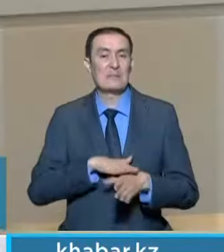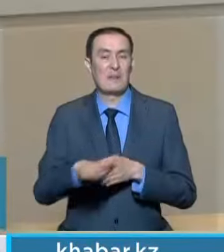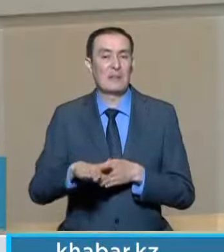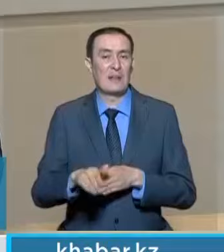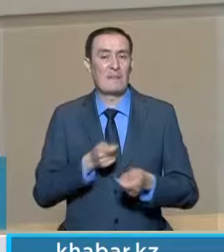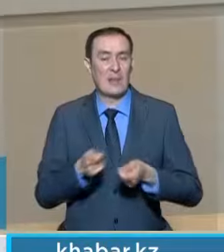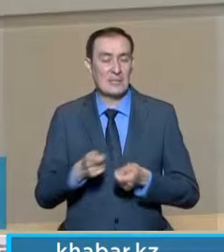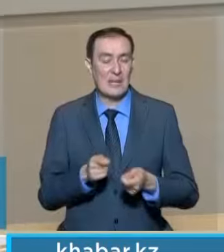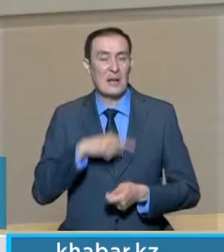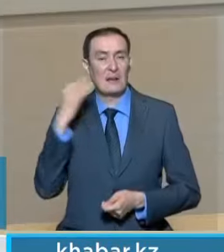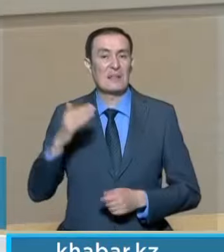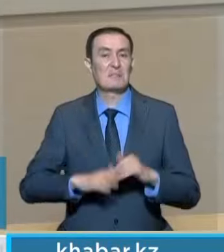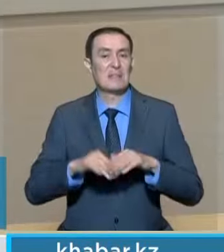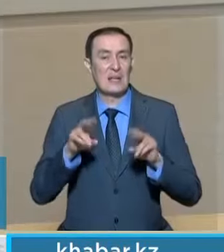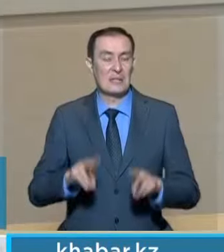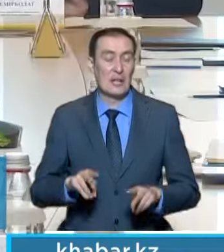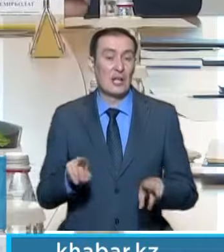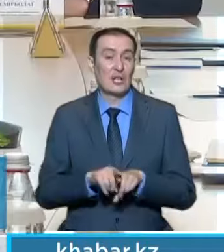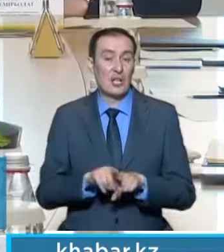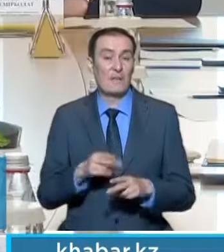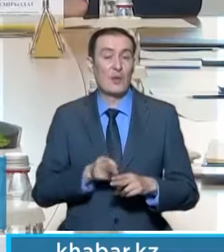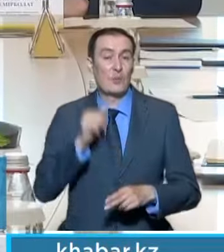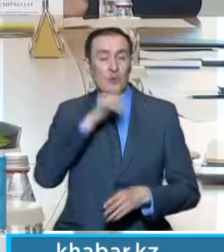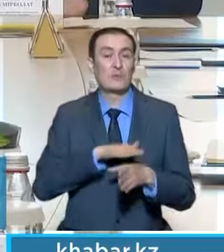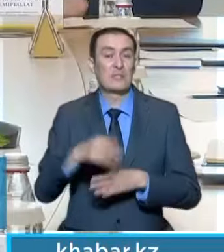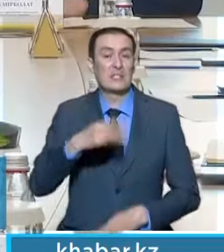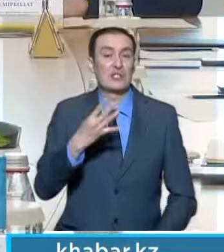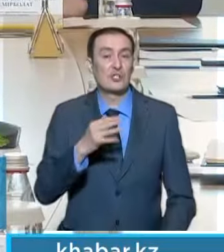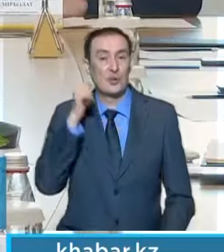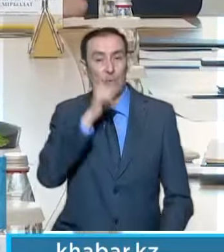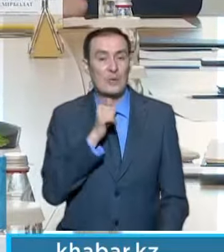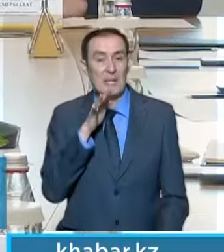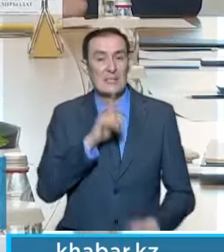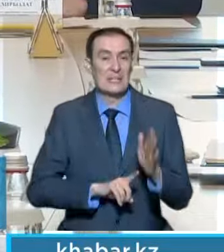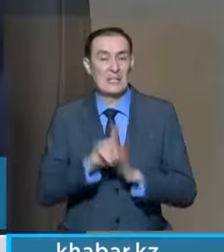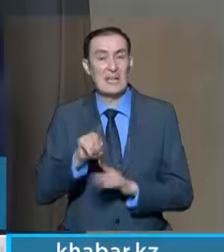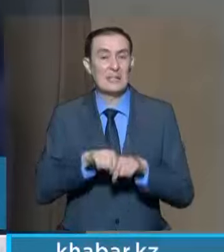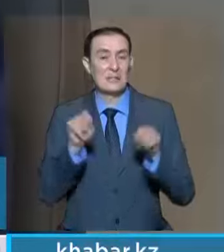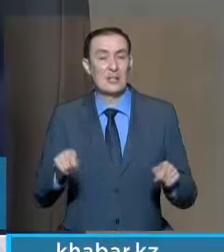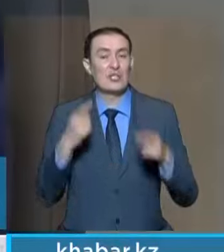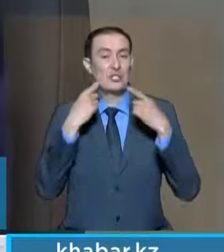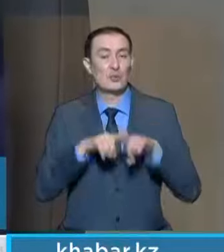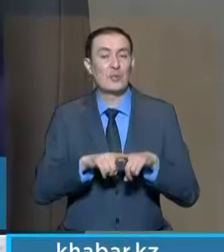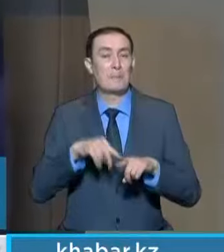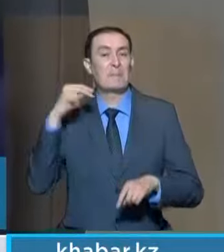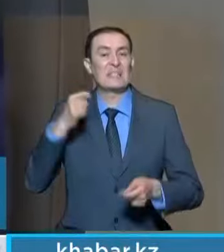ветви власти, считают специалисты. Добавлю, в этом году исполняется 34 года со дня создания института